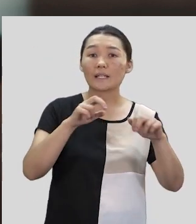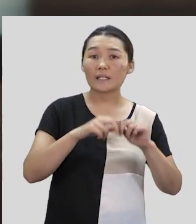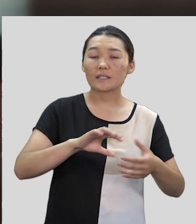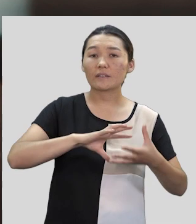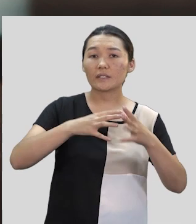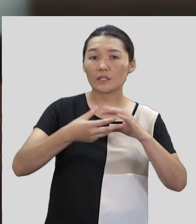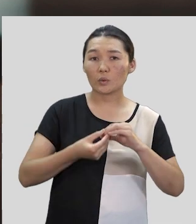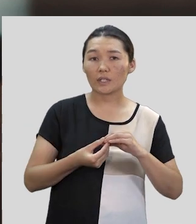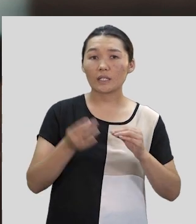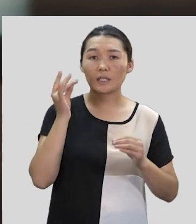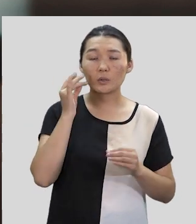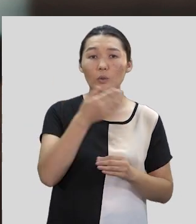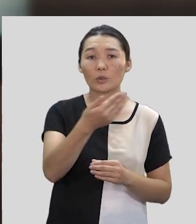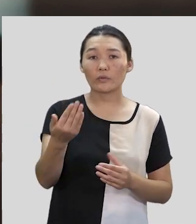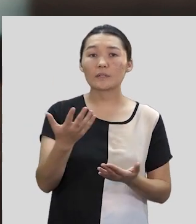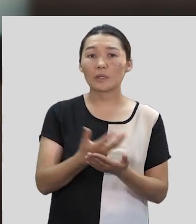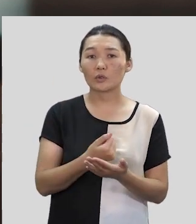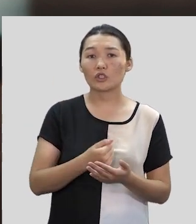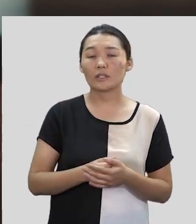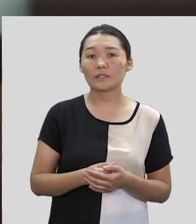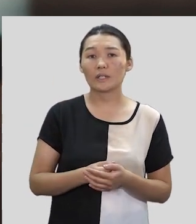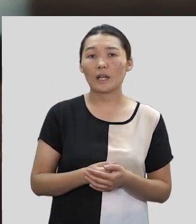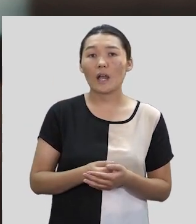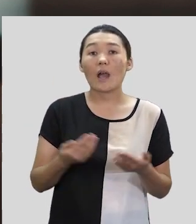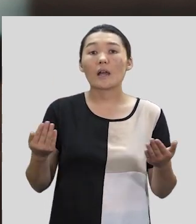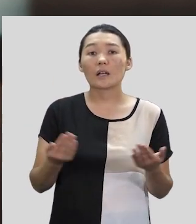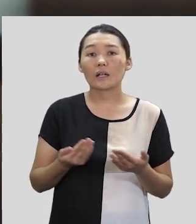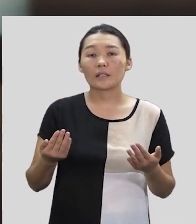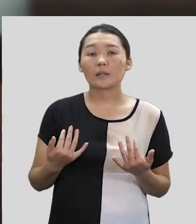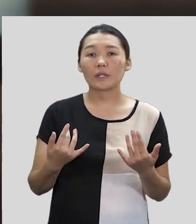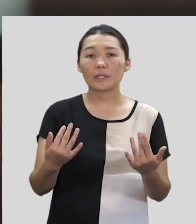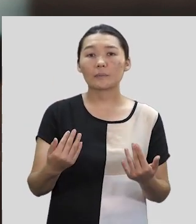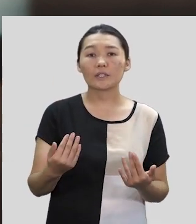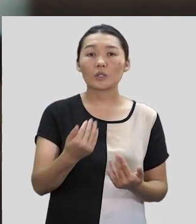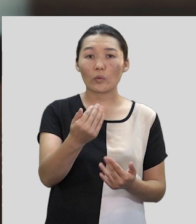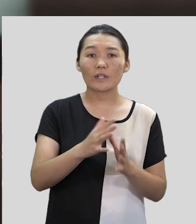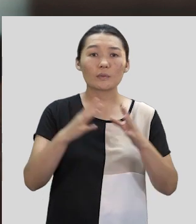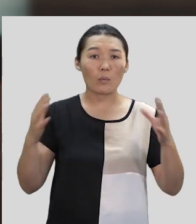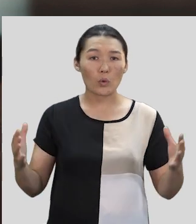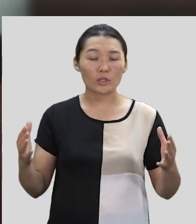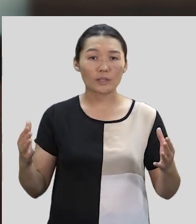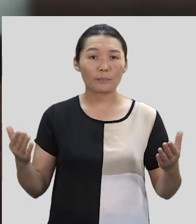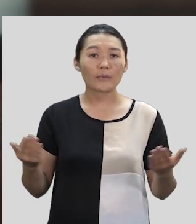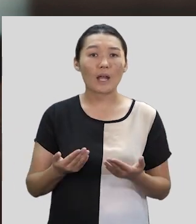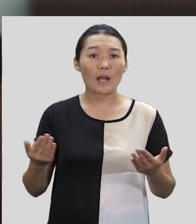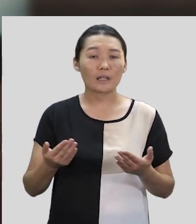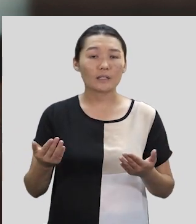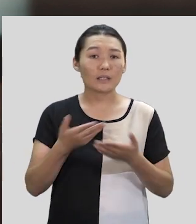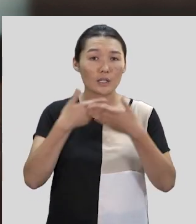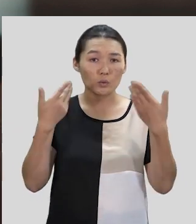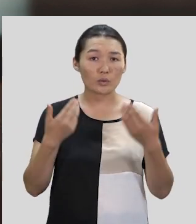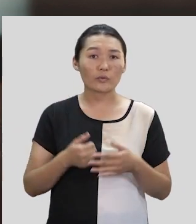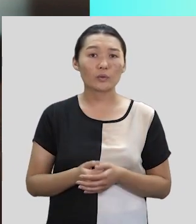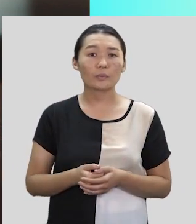которые у вас получились каких потребности у вас больше а какие потребности отсутствуют